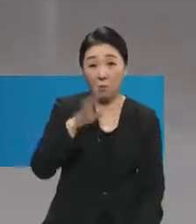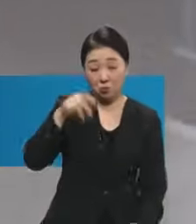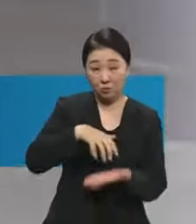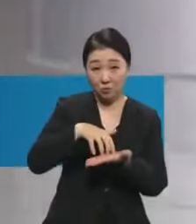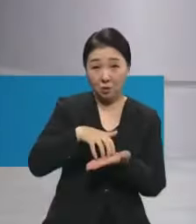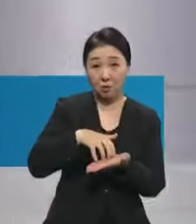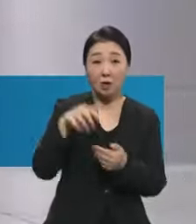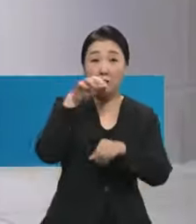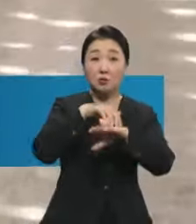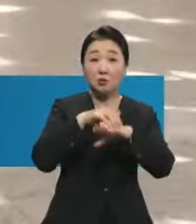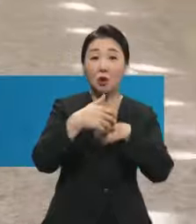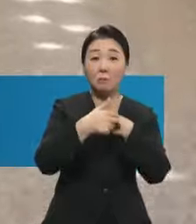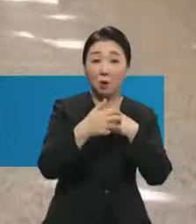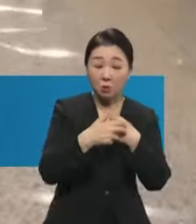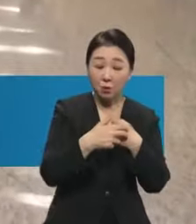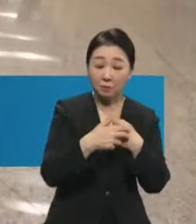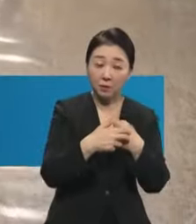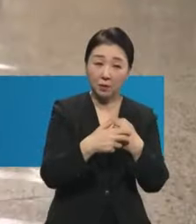이번 하반기 전공의 모집에